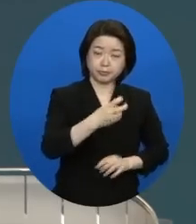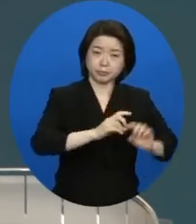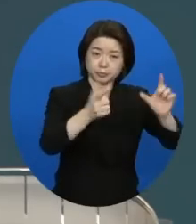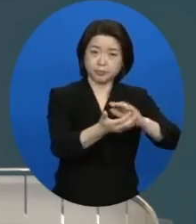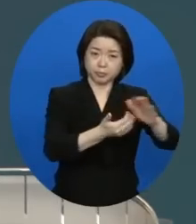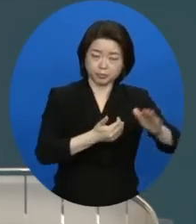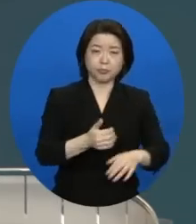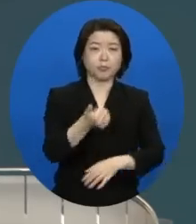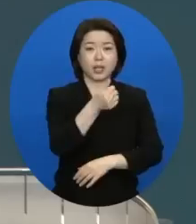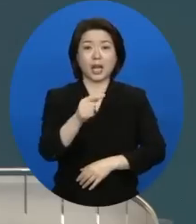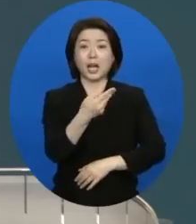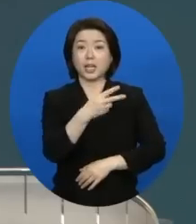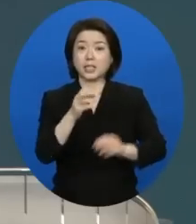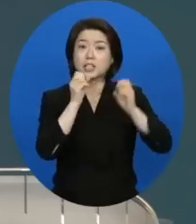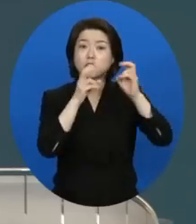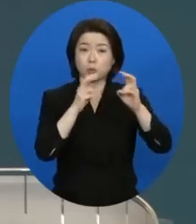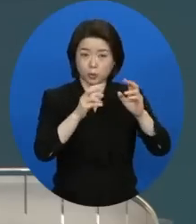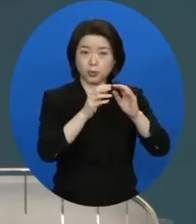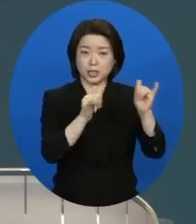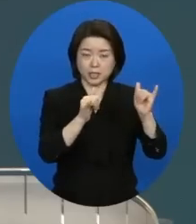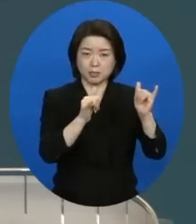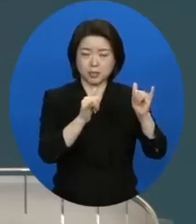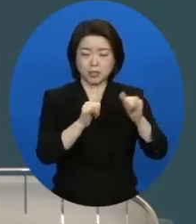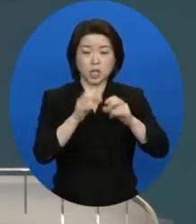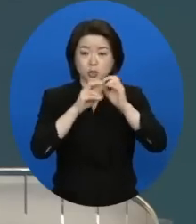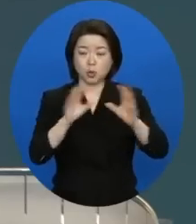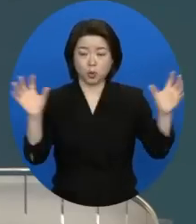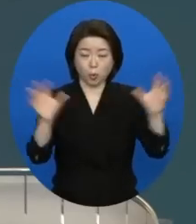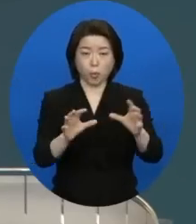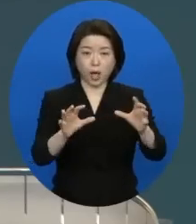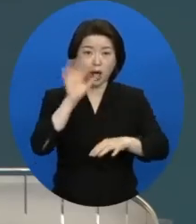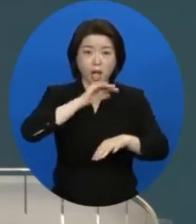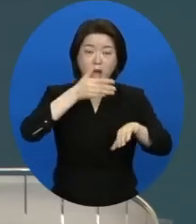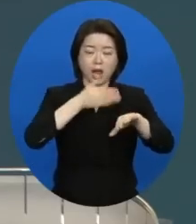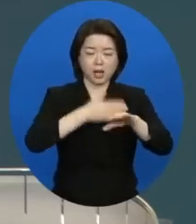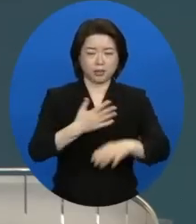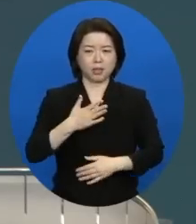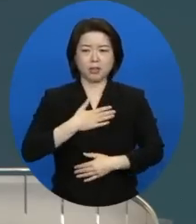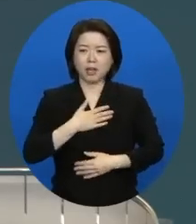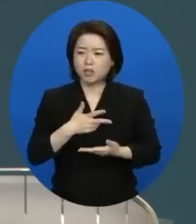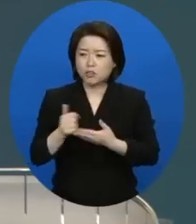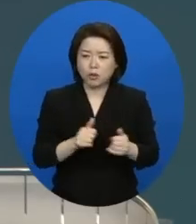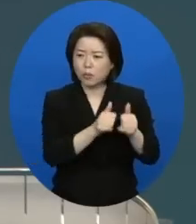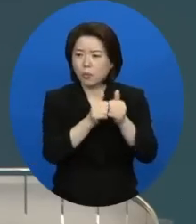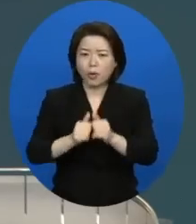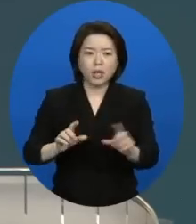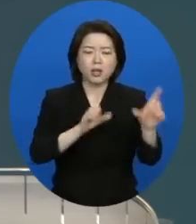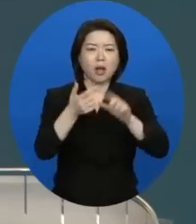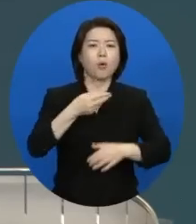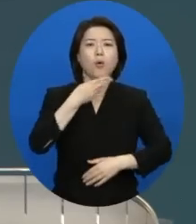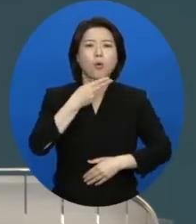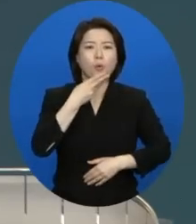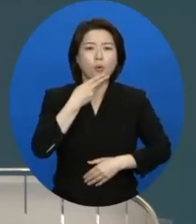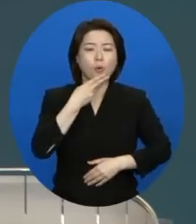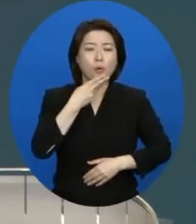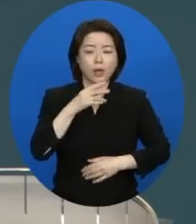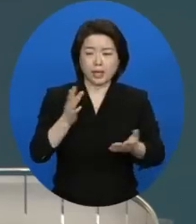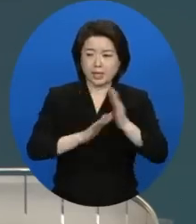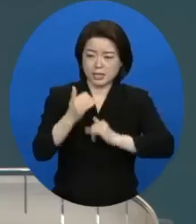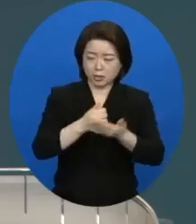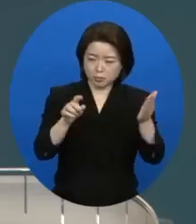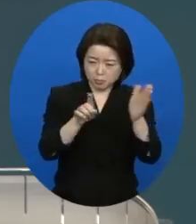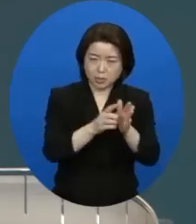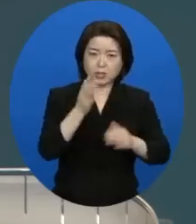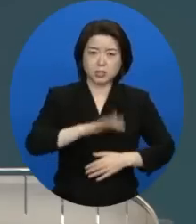선교사님이 선교사 수행회 때 내가 주님과 동행하는 삶을 살지 않았다고 예수님을 믿기는